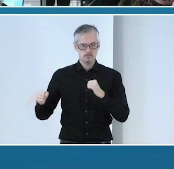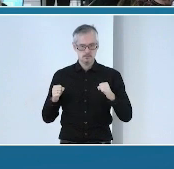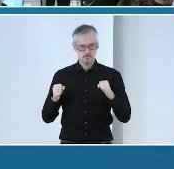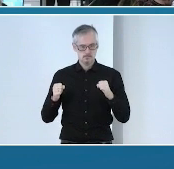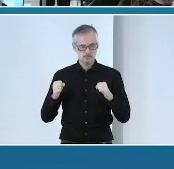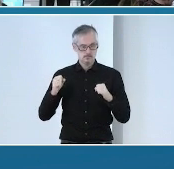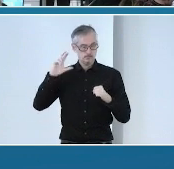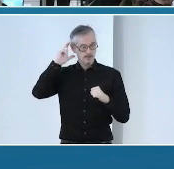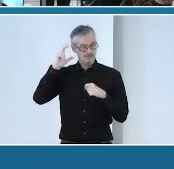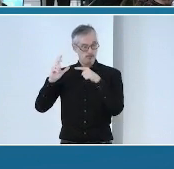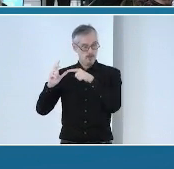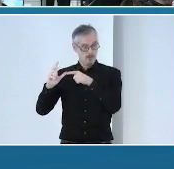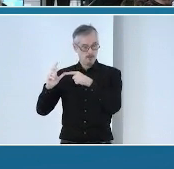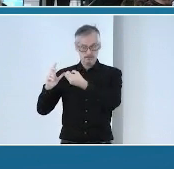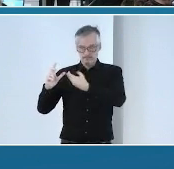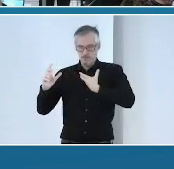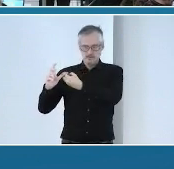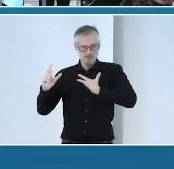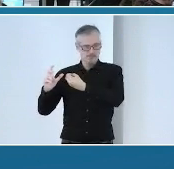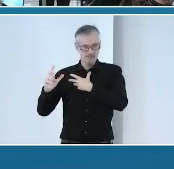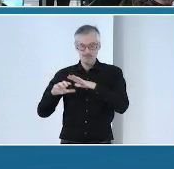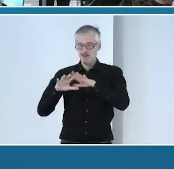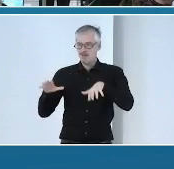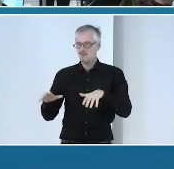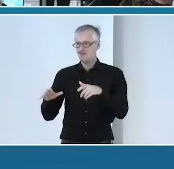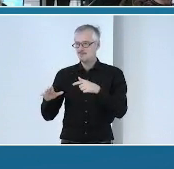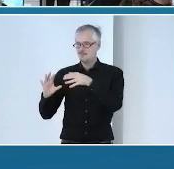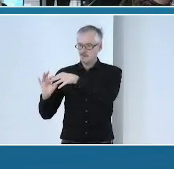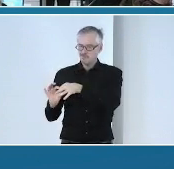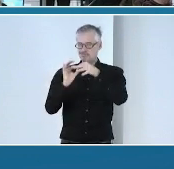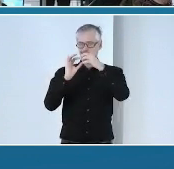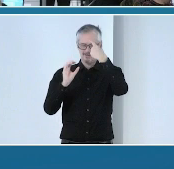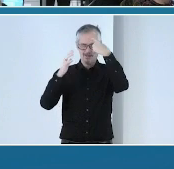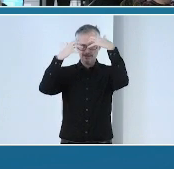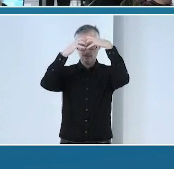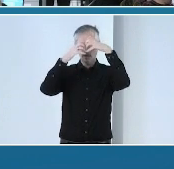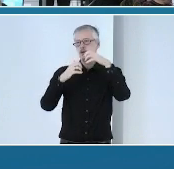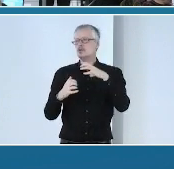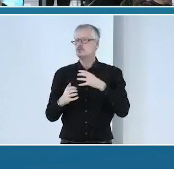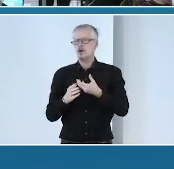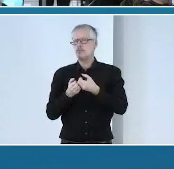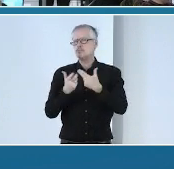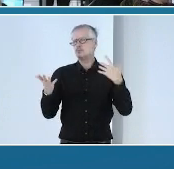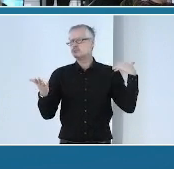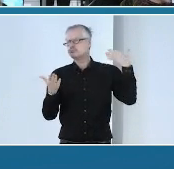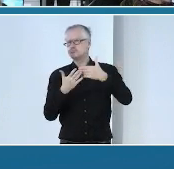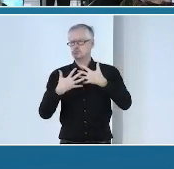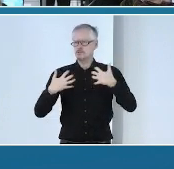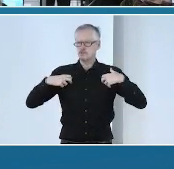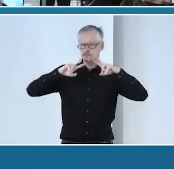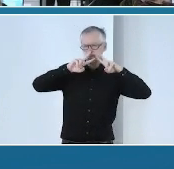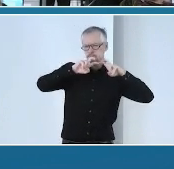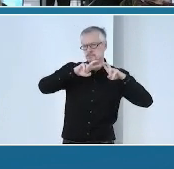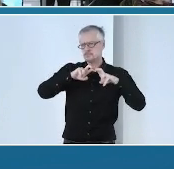vestibulaires sur le cortex sensoriel restaure le schéma. Ça, c'est de nombreuses études qui ont montré ça.